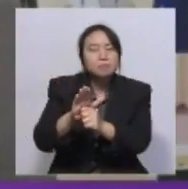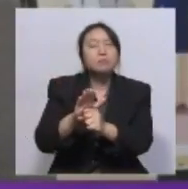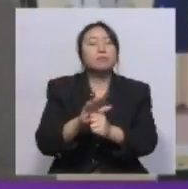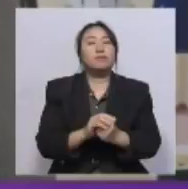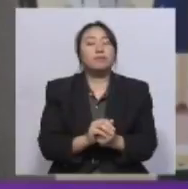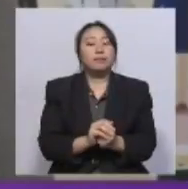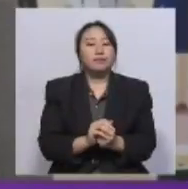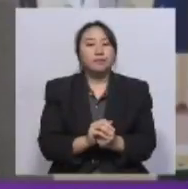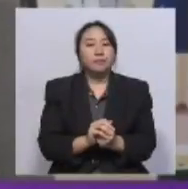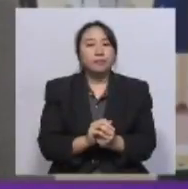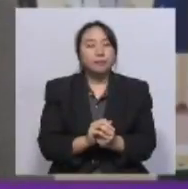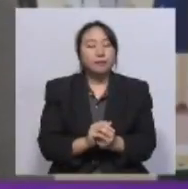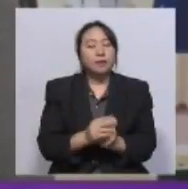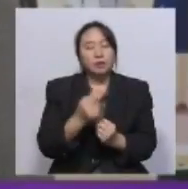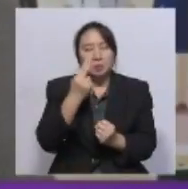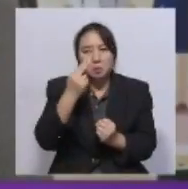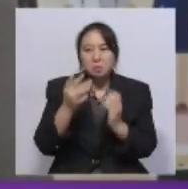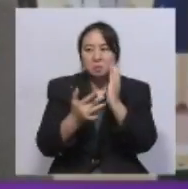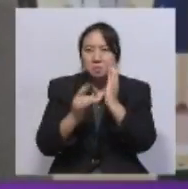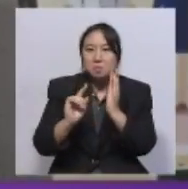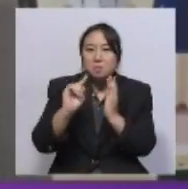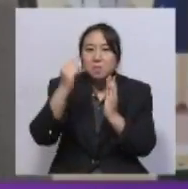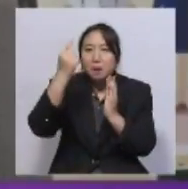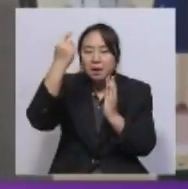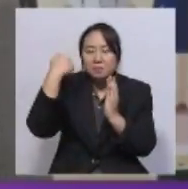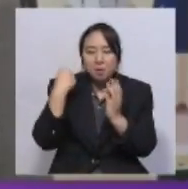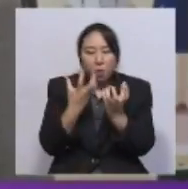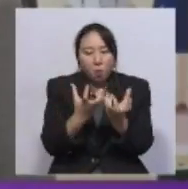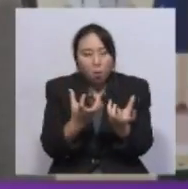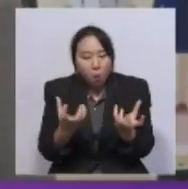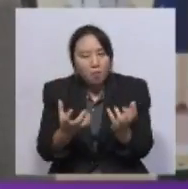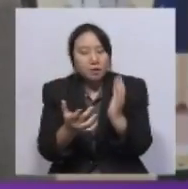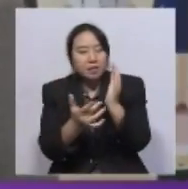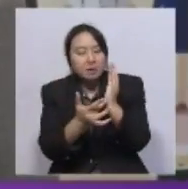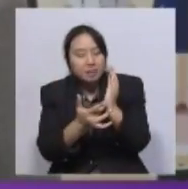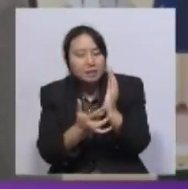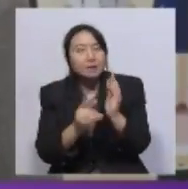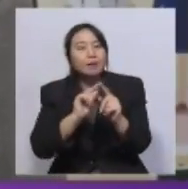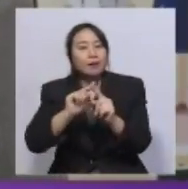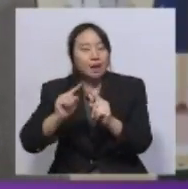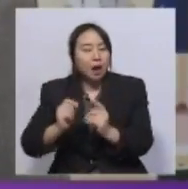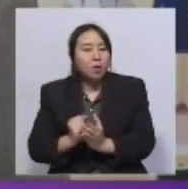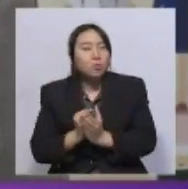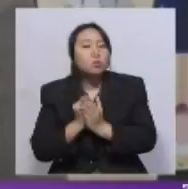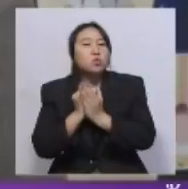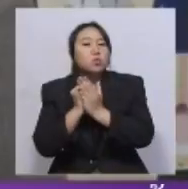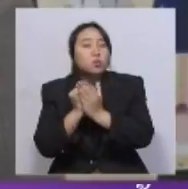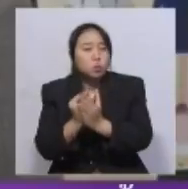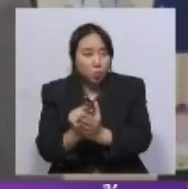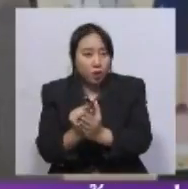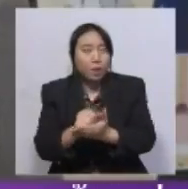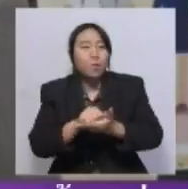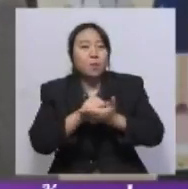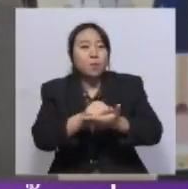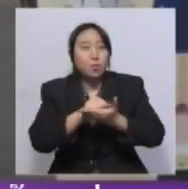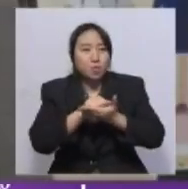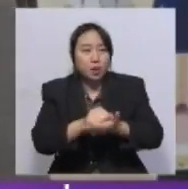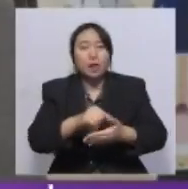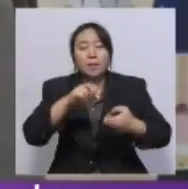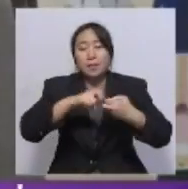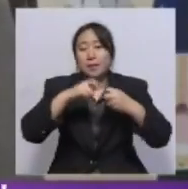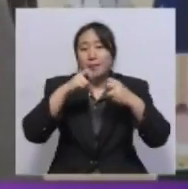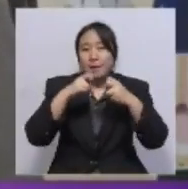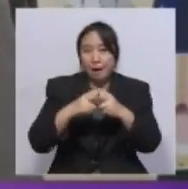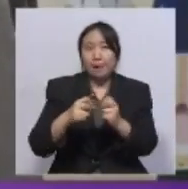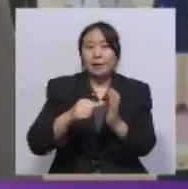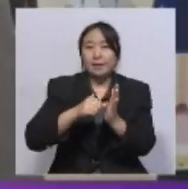ก็มีความทันสมัยใช้เครื่องไม้เครื่องมือเทคโนโลยีเข้ามาช่วยในการให้บริการหรือแก้ไขปัญหาร